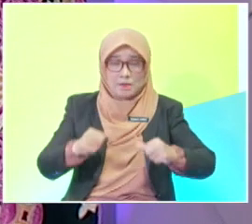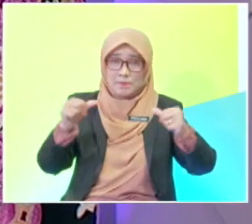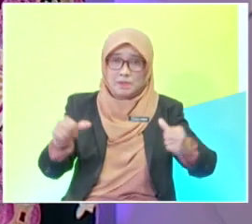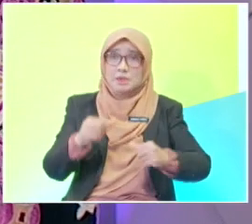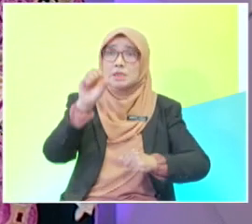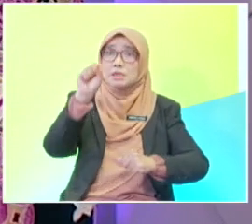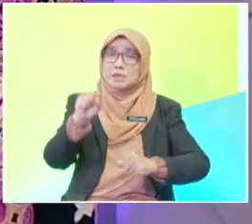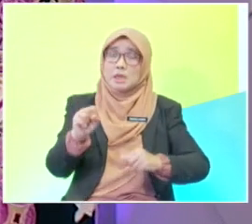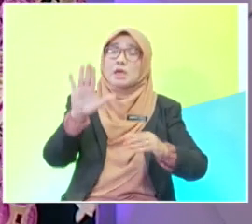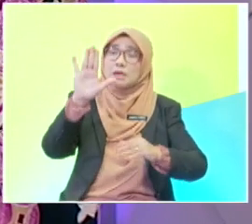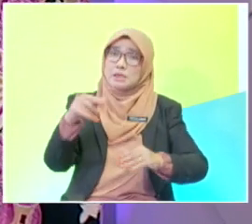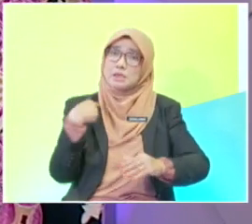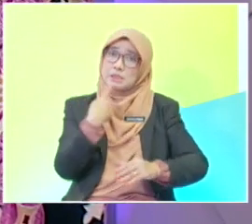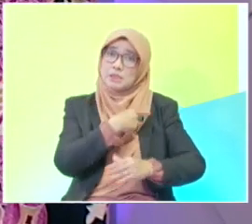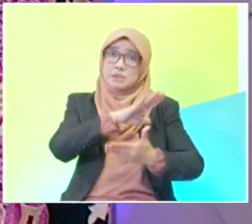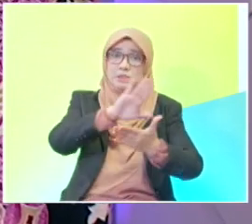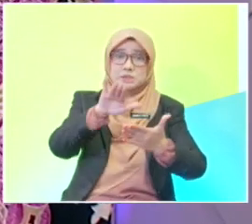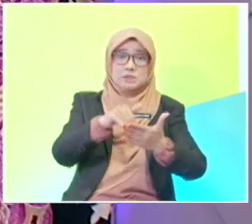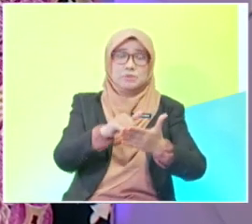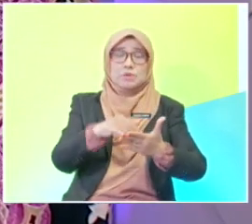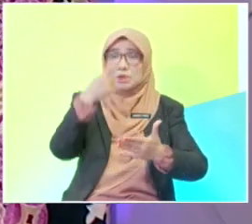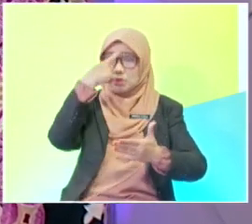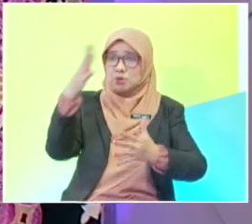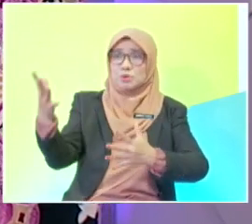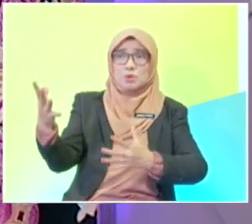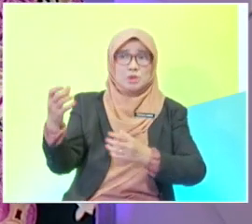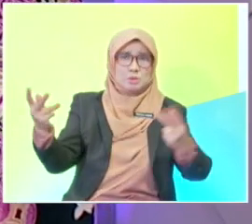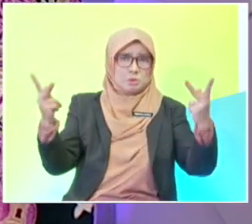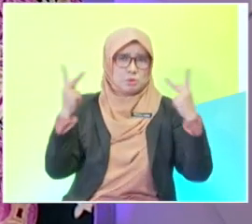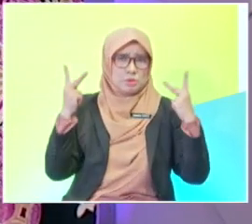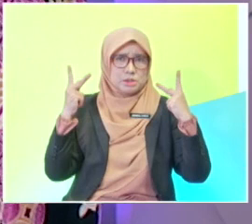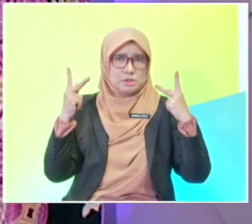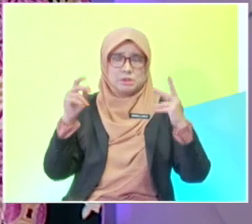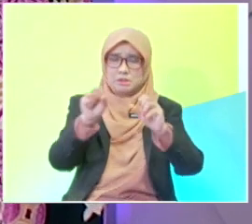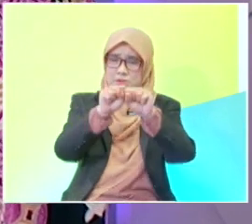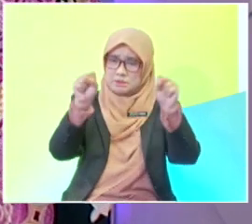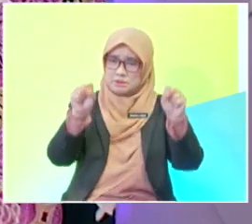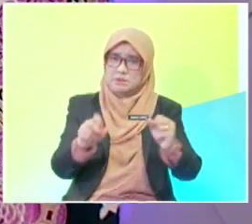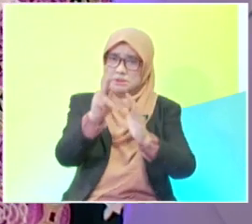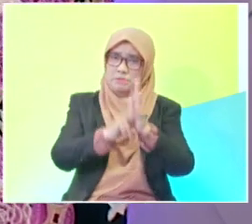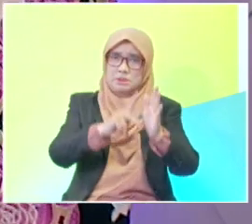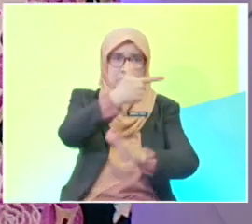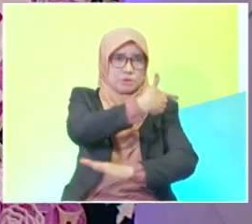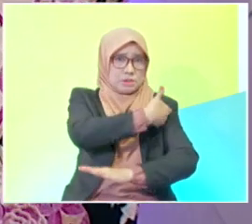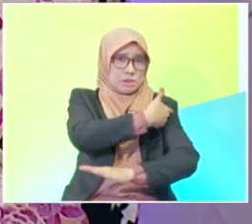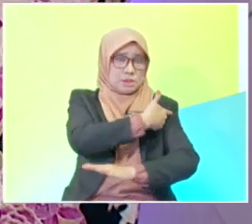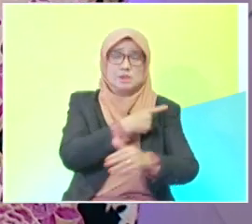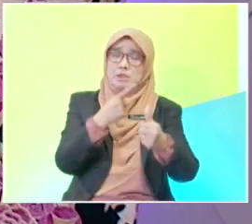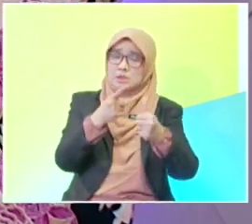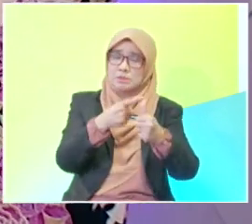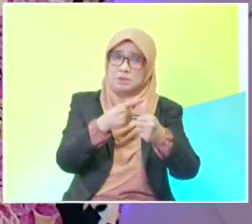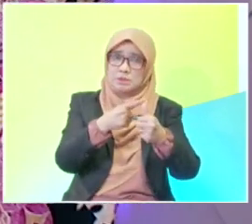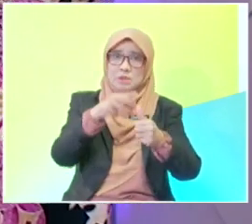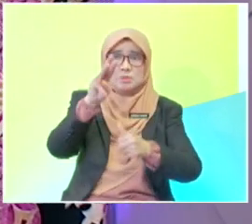kita semua amalkan untuk menguatkan sistem keimunan badan kita. Okey, contohnya pertama, murid-murid di rumah